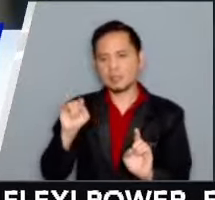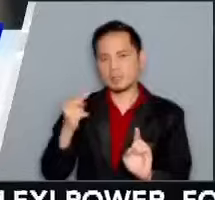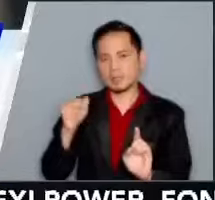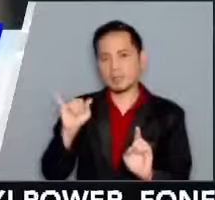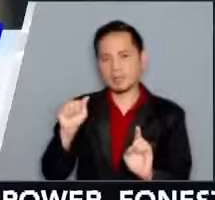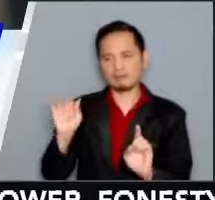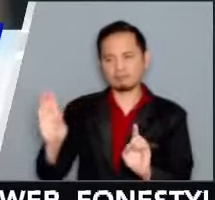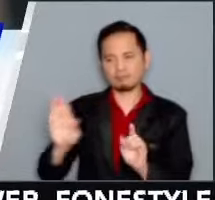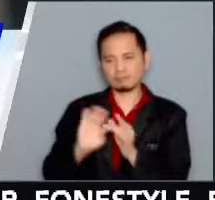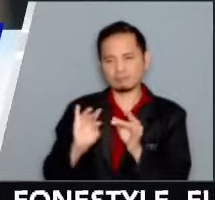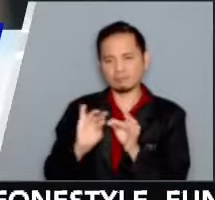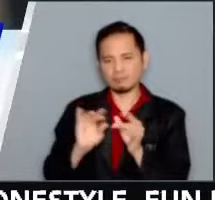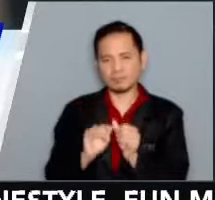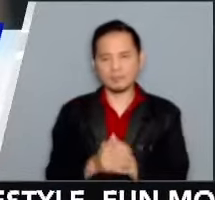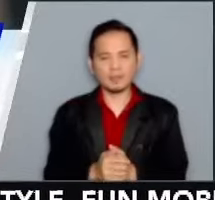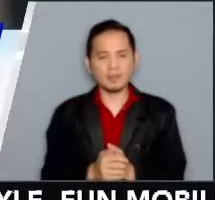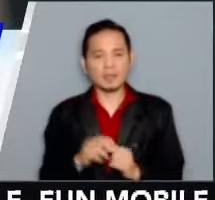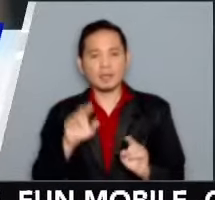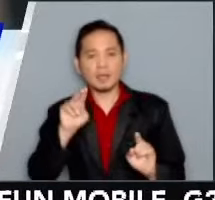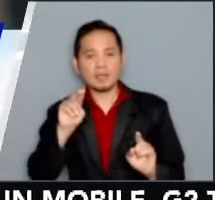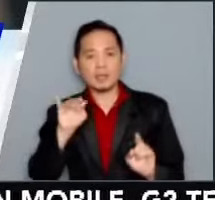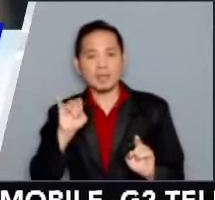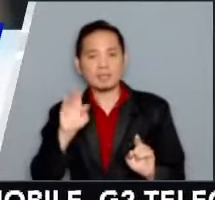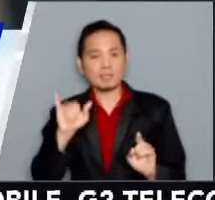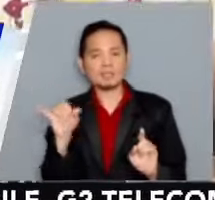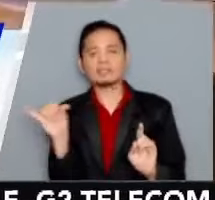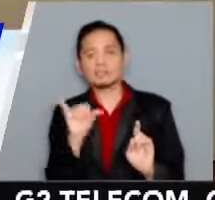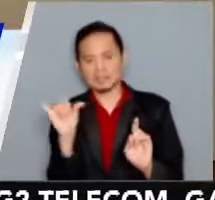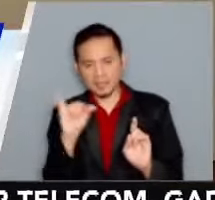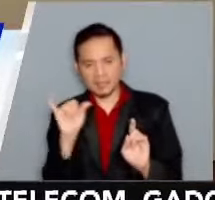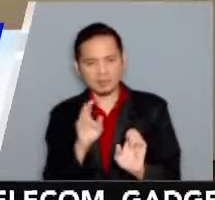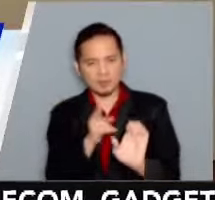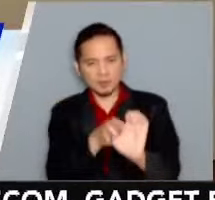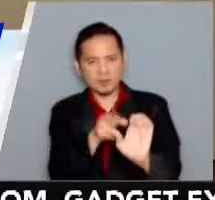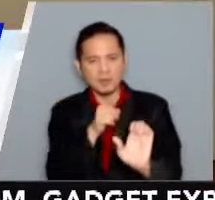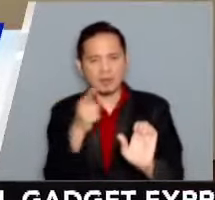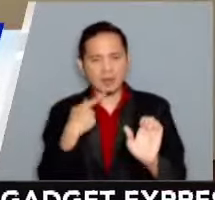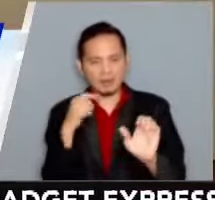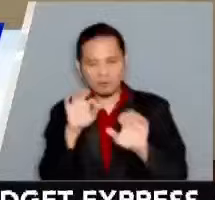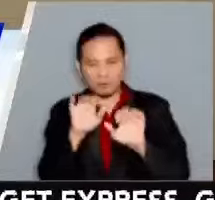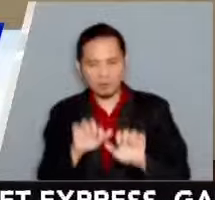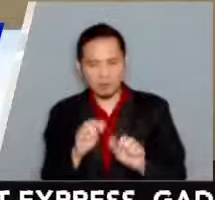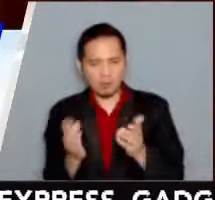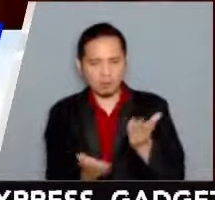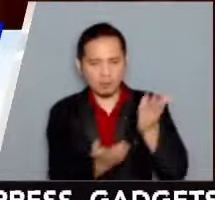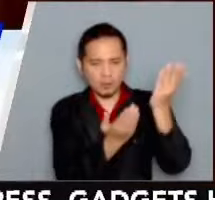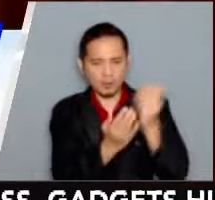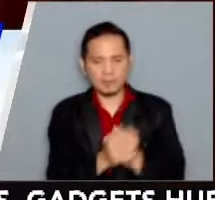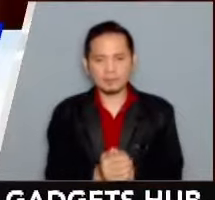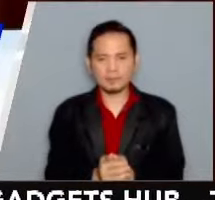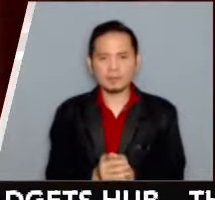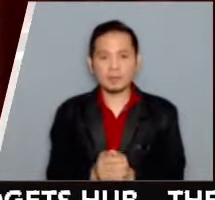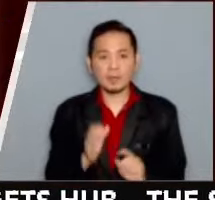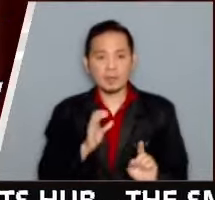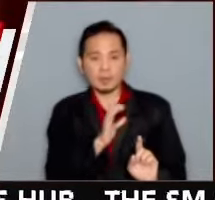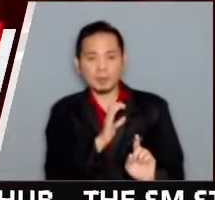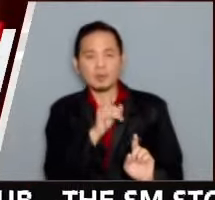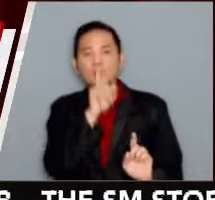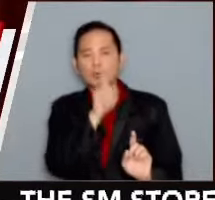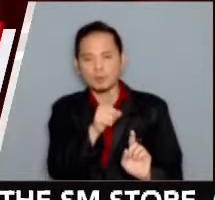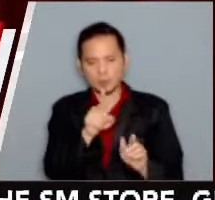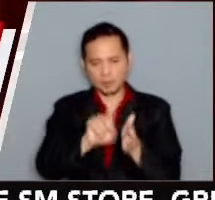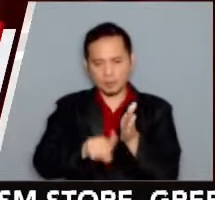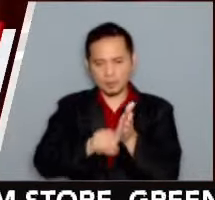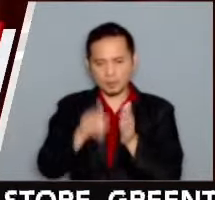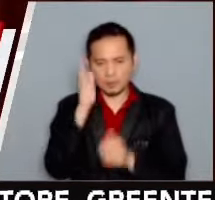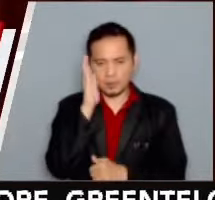si senadora Nancy Binay na ch ng committe on tourism ng senado mag-iimbestiga rin daw ang camara pag nasa aerial shots ka ang pangit